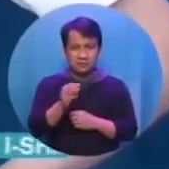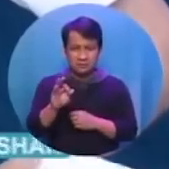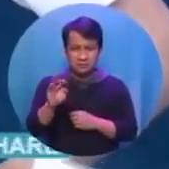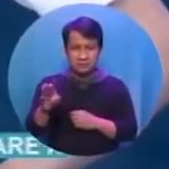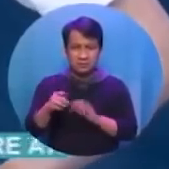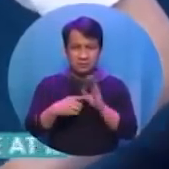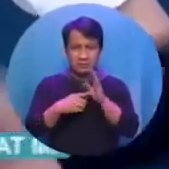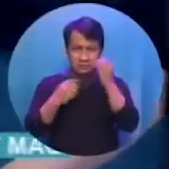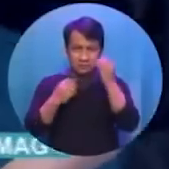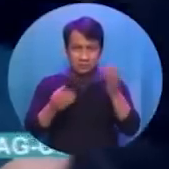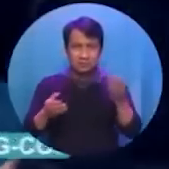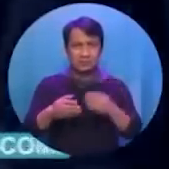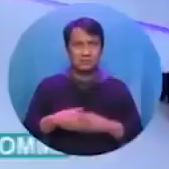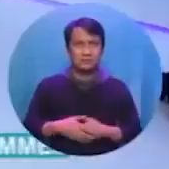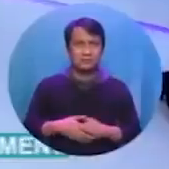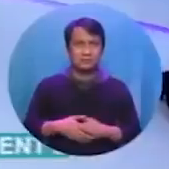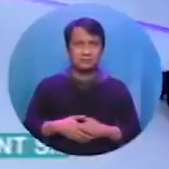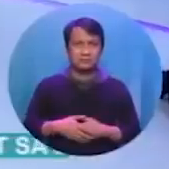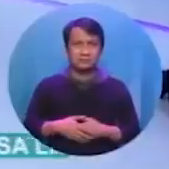Okay, sige, ngayon, ito.